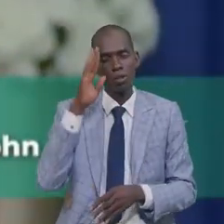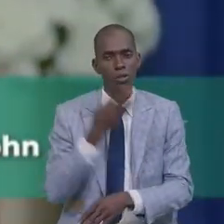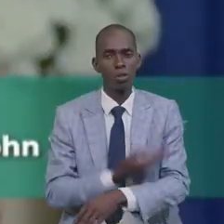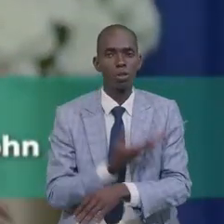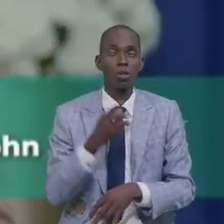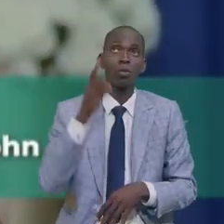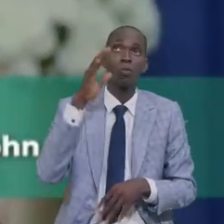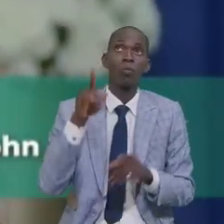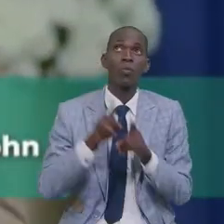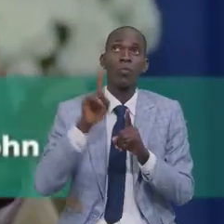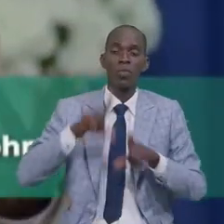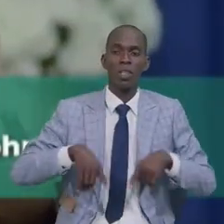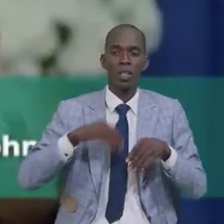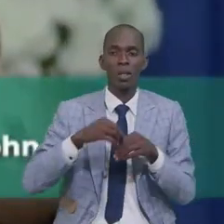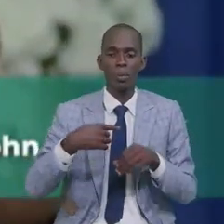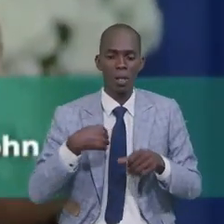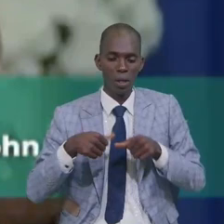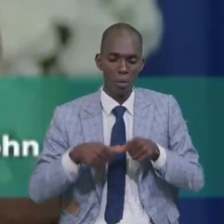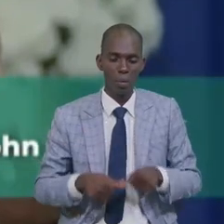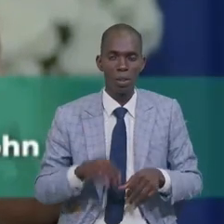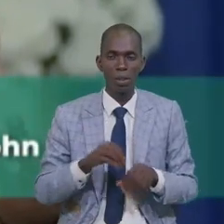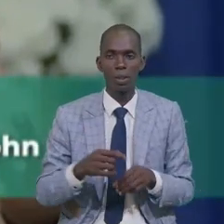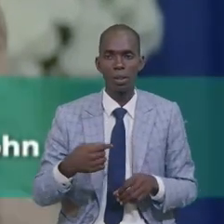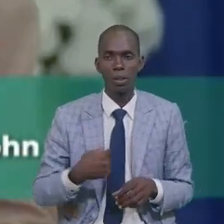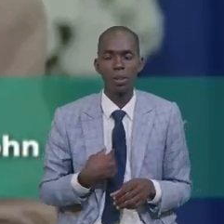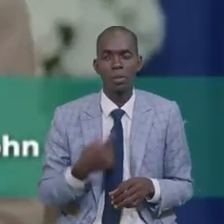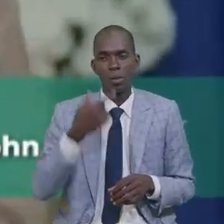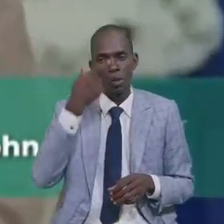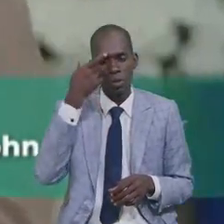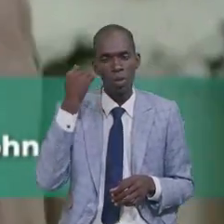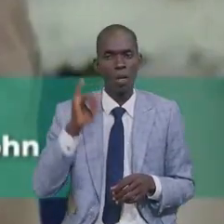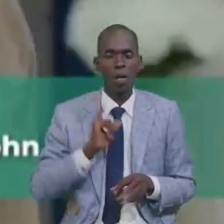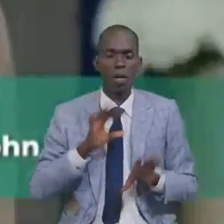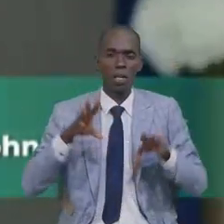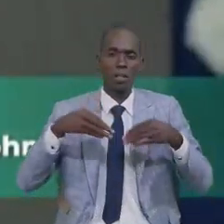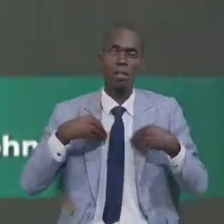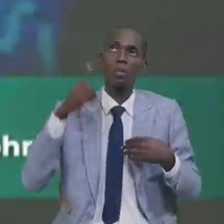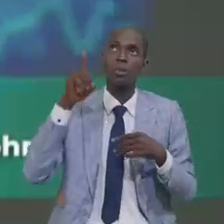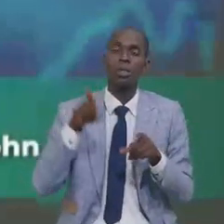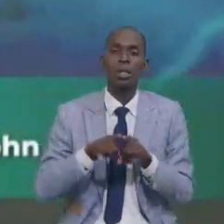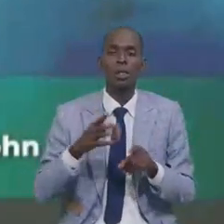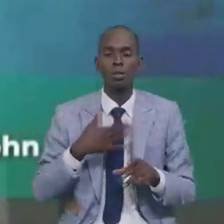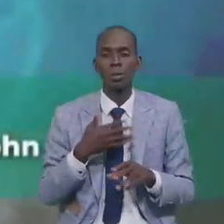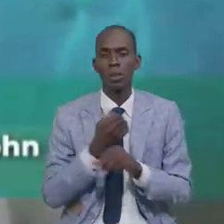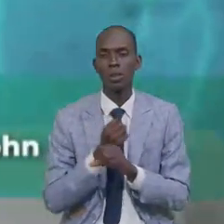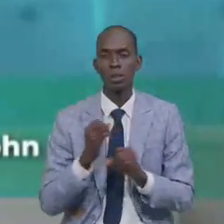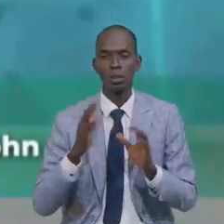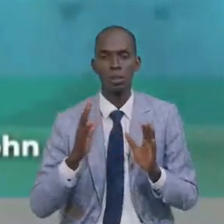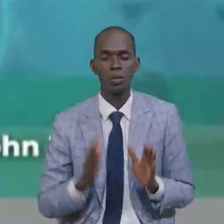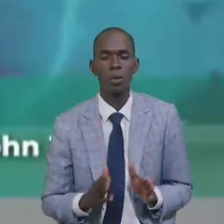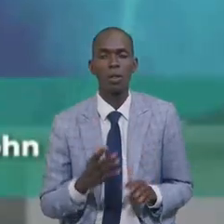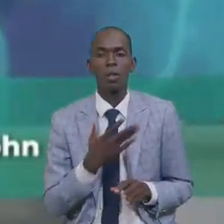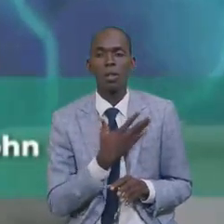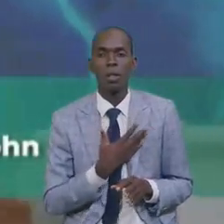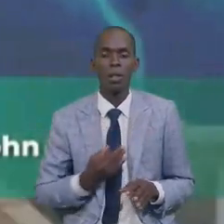Comme il vit en moi, il demeure en moi parce que je l'ai pris. Comme sauveur, Romains 8, 14.